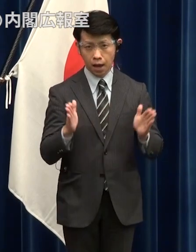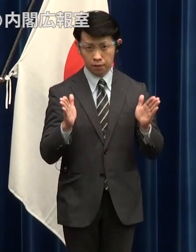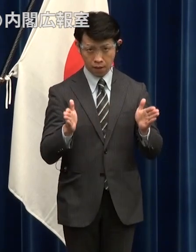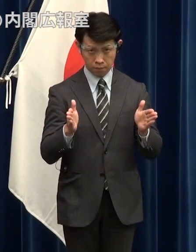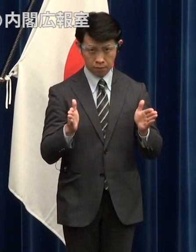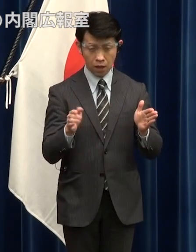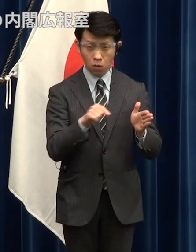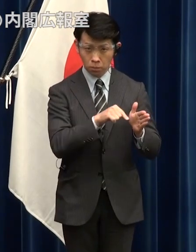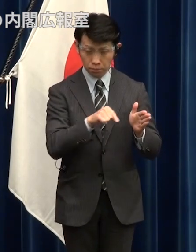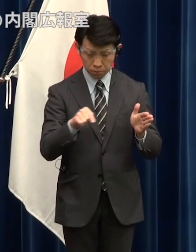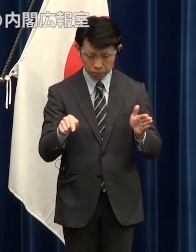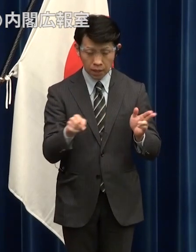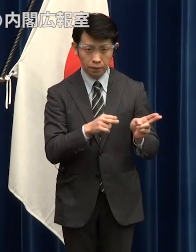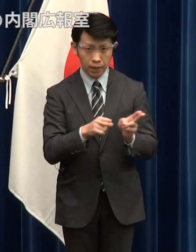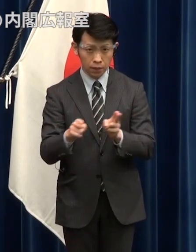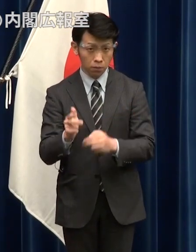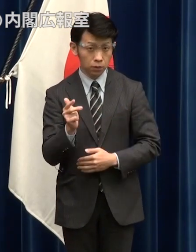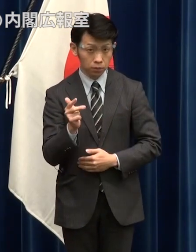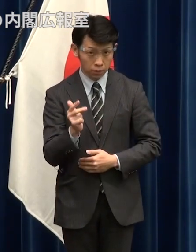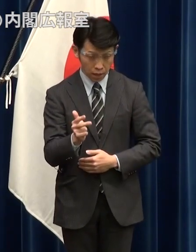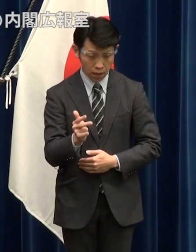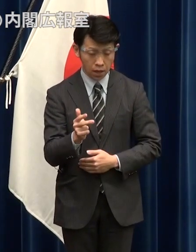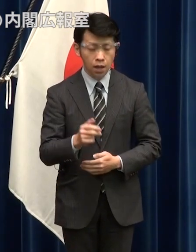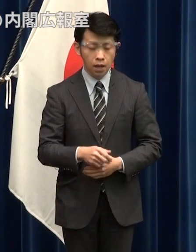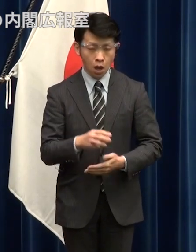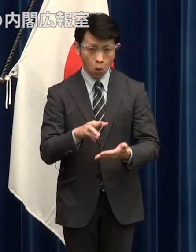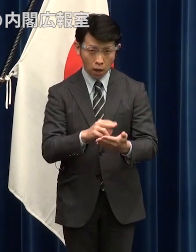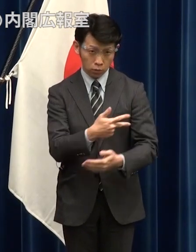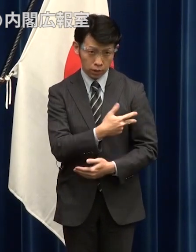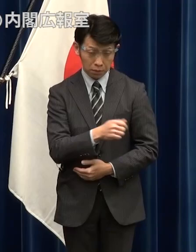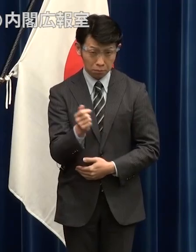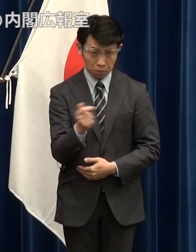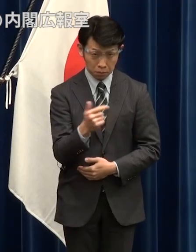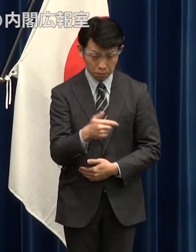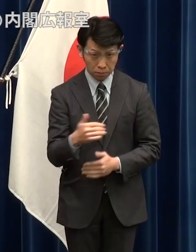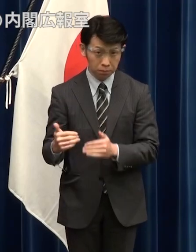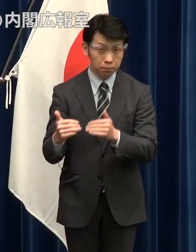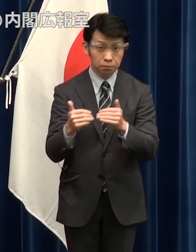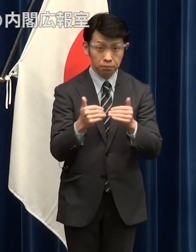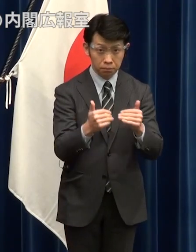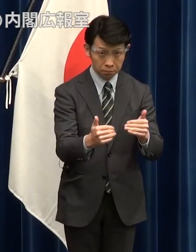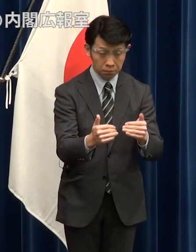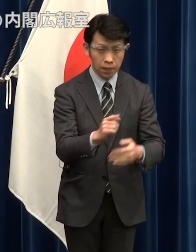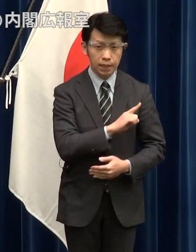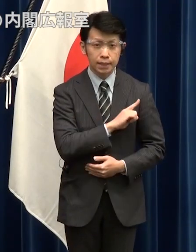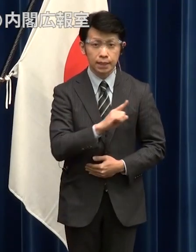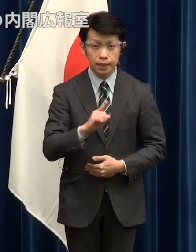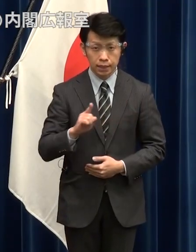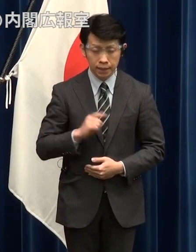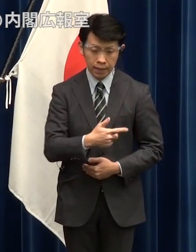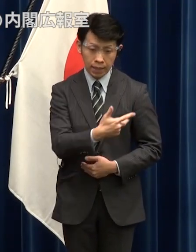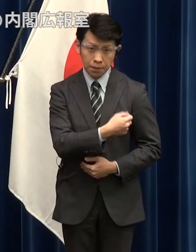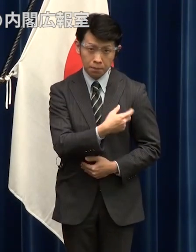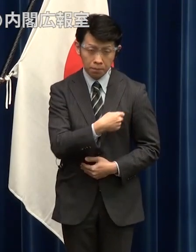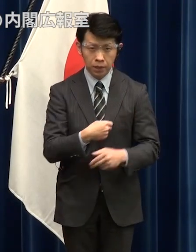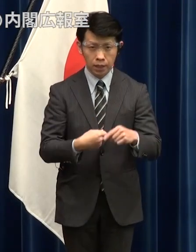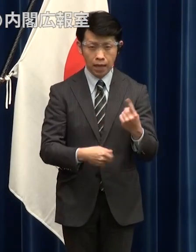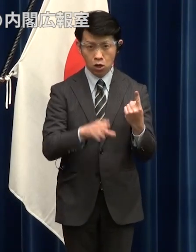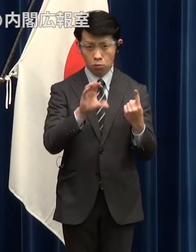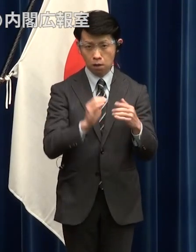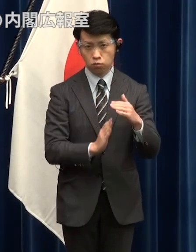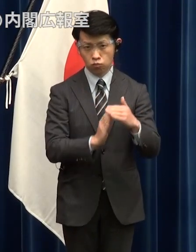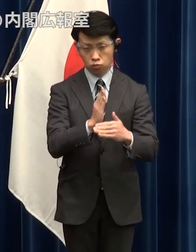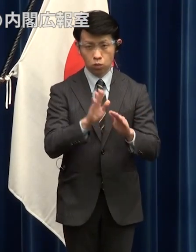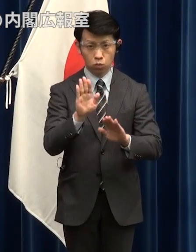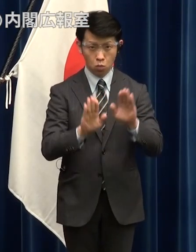体制を整備し、加速してきたワクチン接種は1日100万回を超えました。国